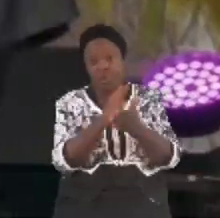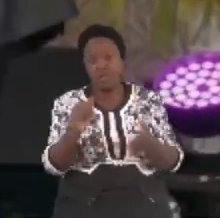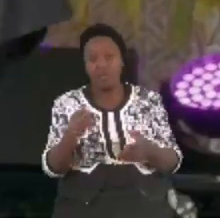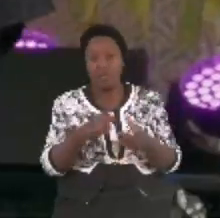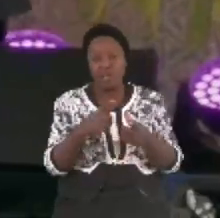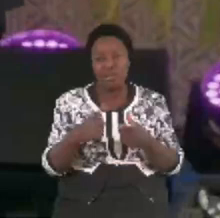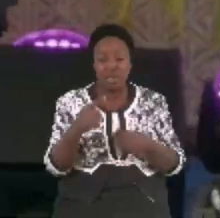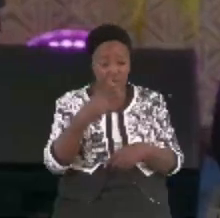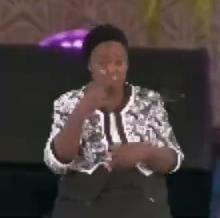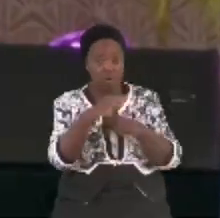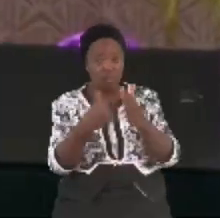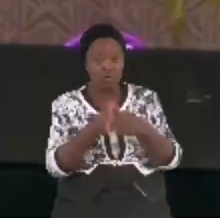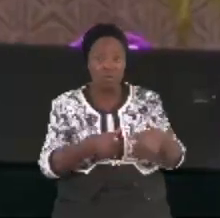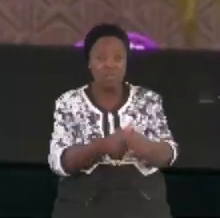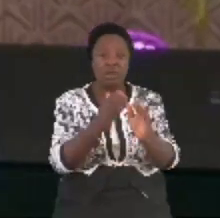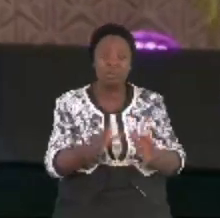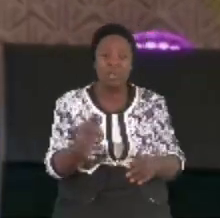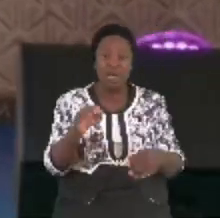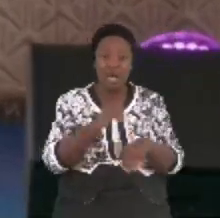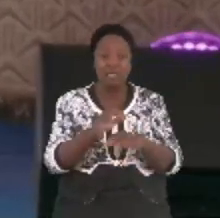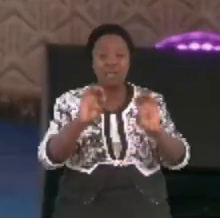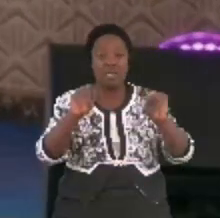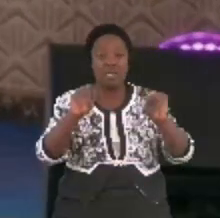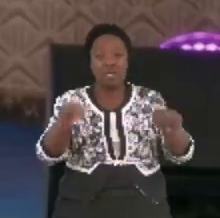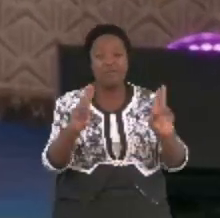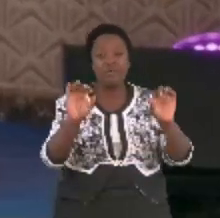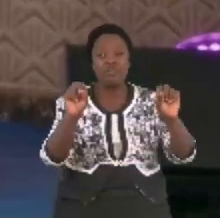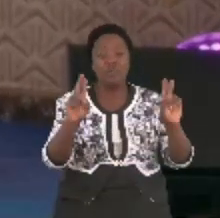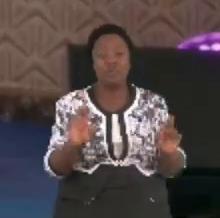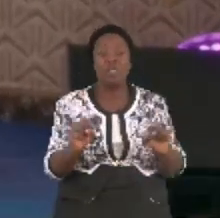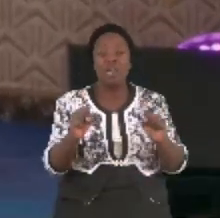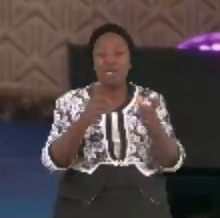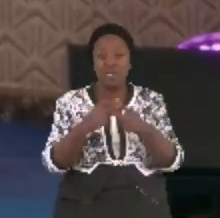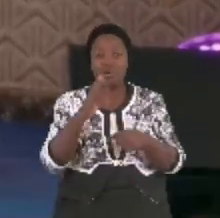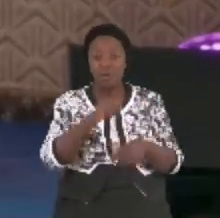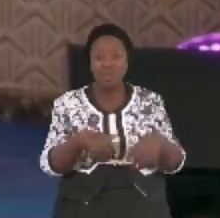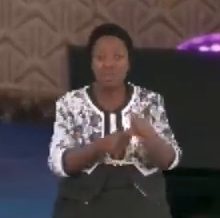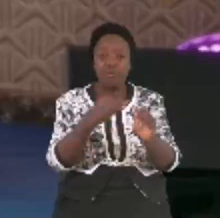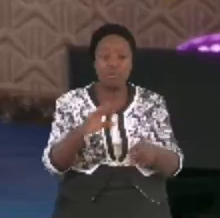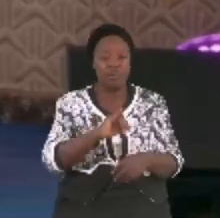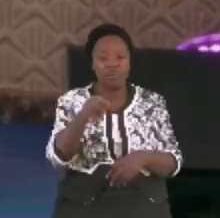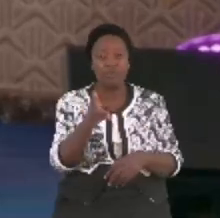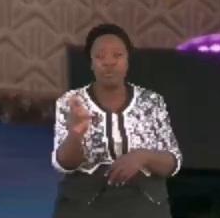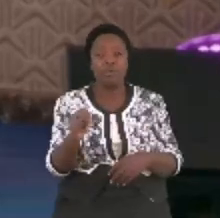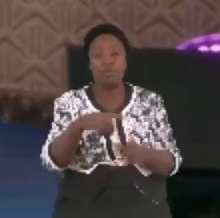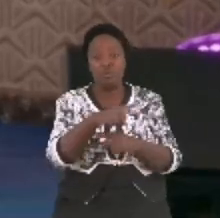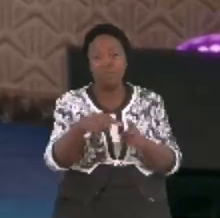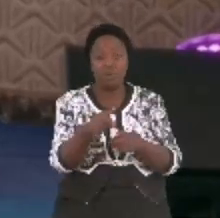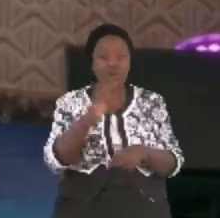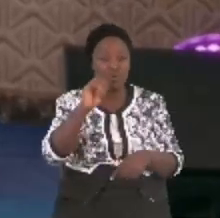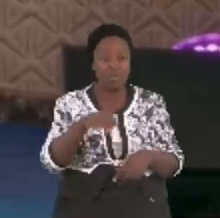Il a vu ses disciples à Éphèse. Ils étaient les disciples de Jean quand il était encore